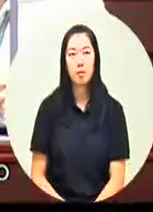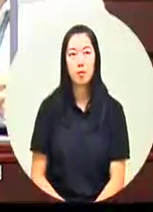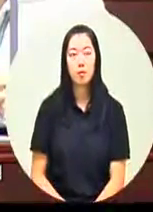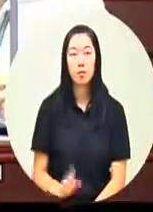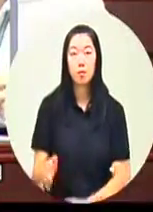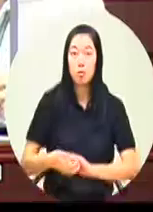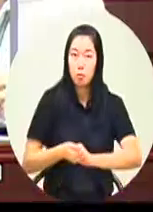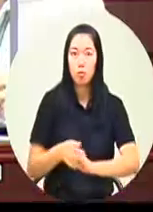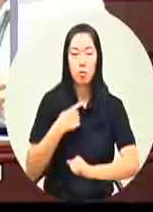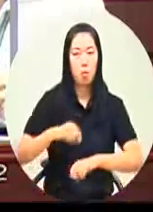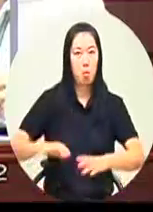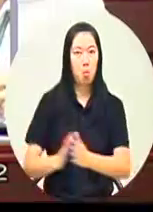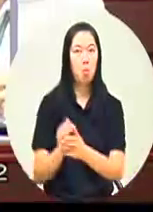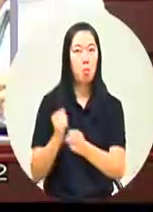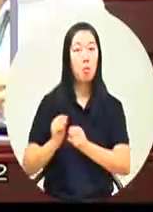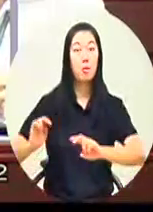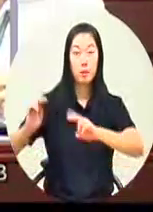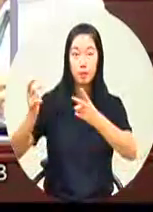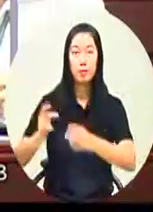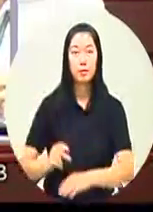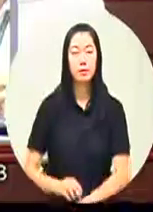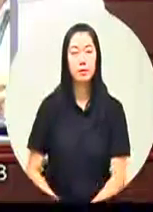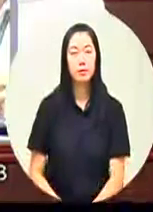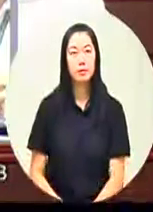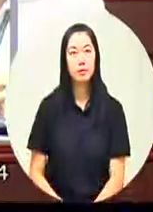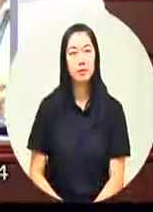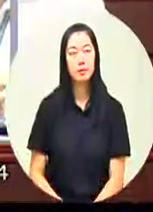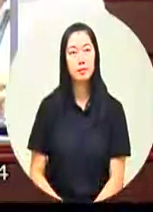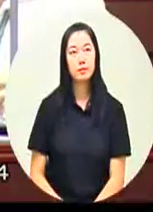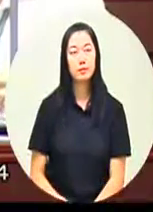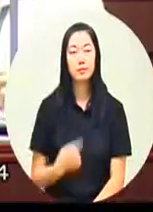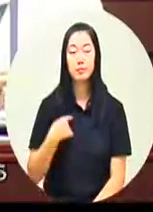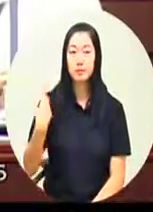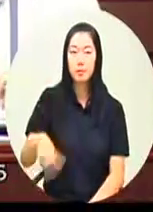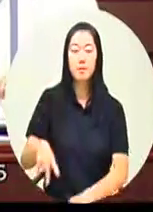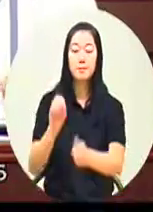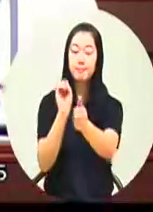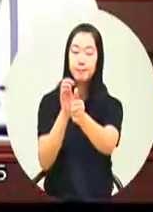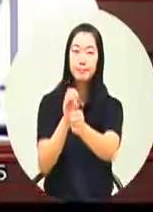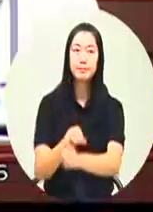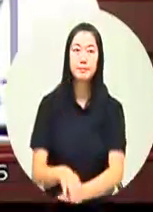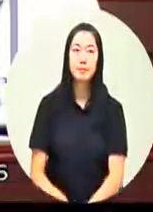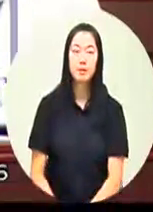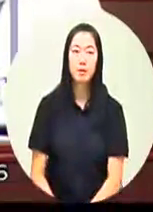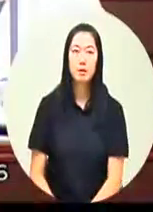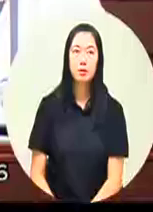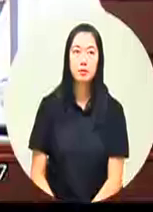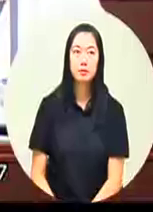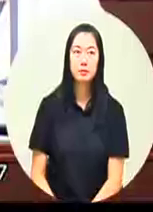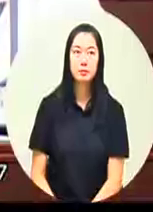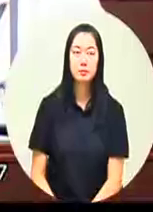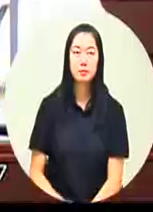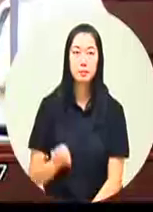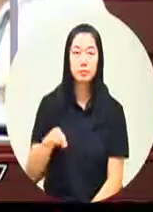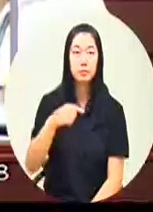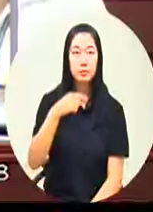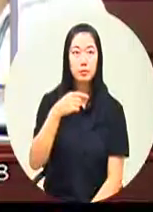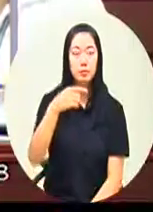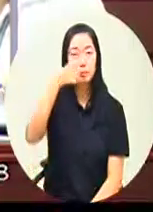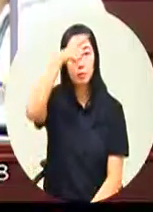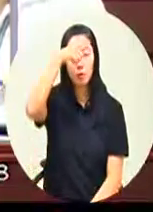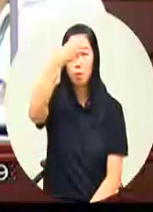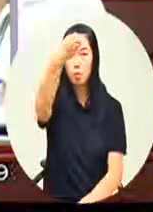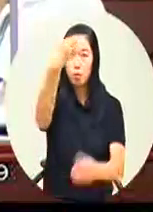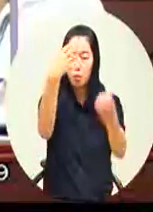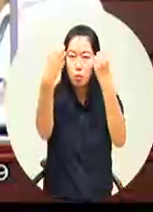要的话我们马上就做调整。做调整。那我跟议员顺便说明一下，有时候我们的三色号志为什么在晚上